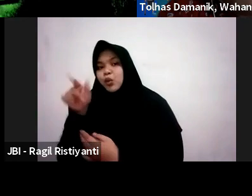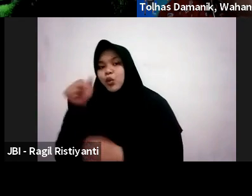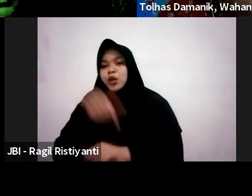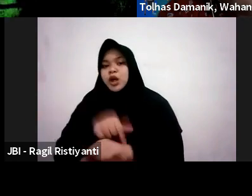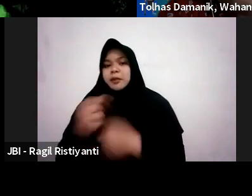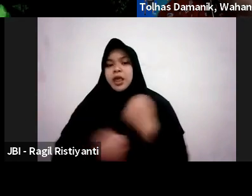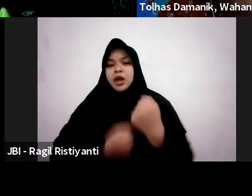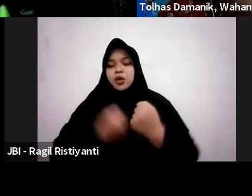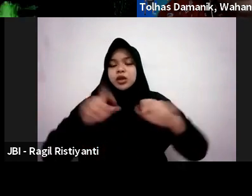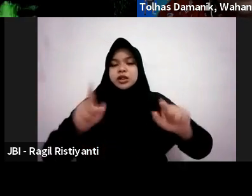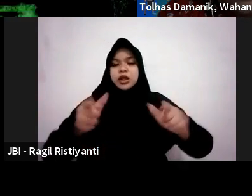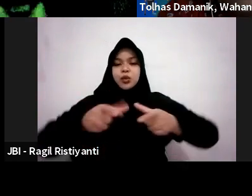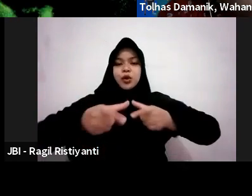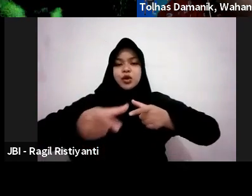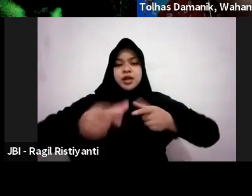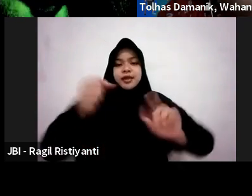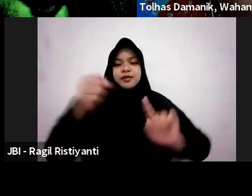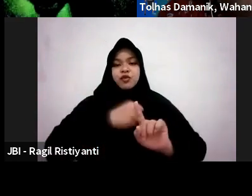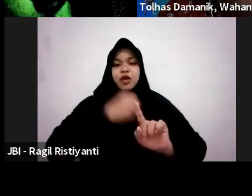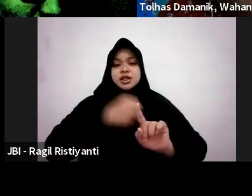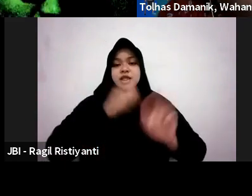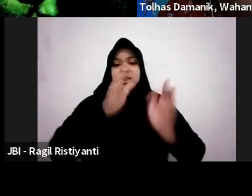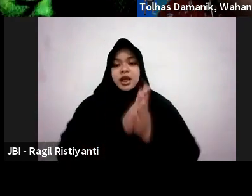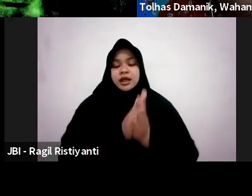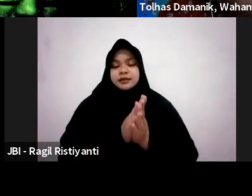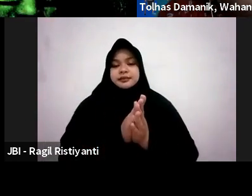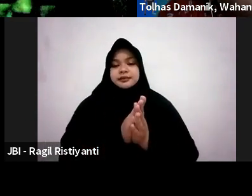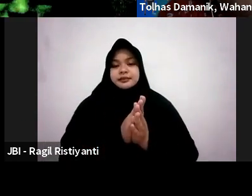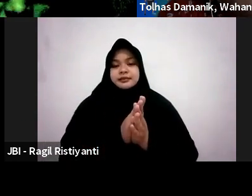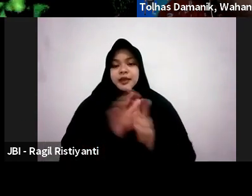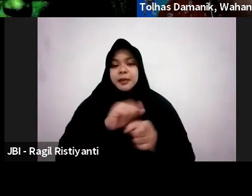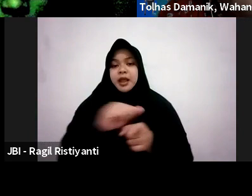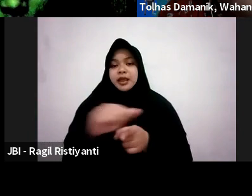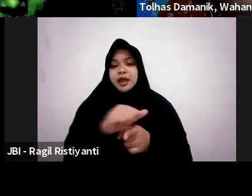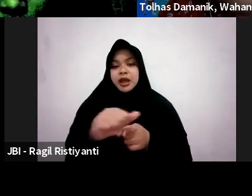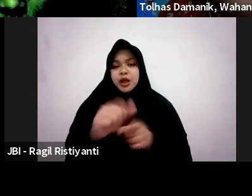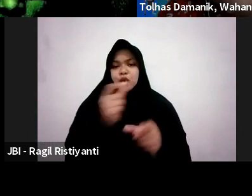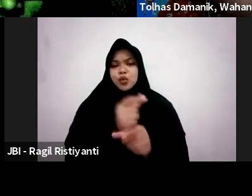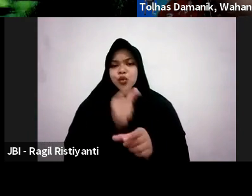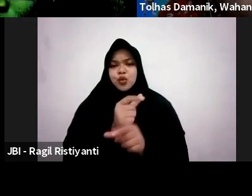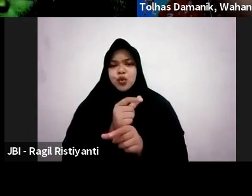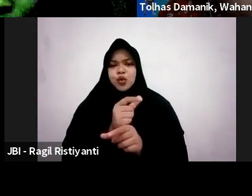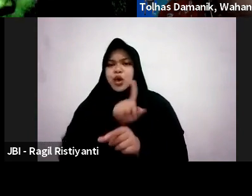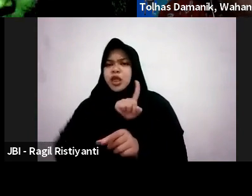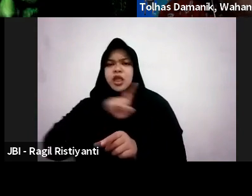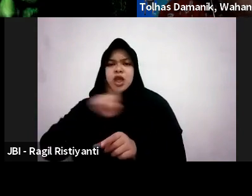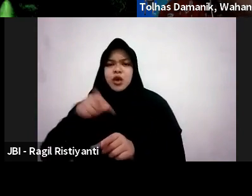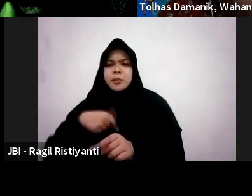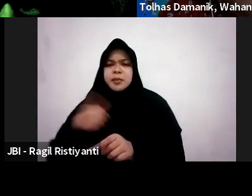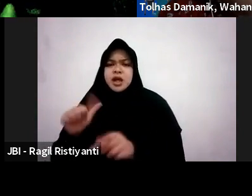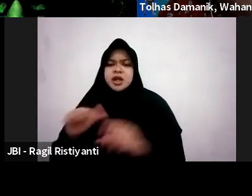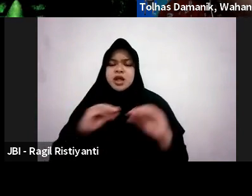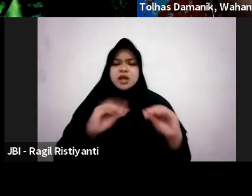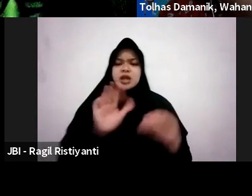melakukan sebuah proses advokasi dan dan dan dan pelatihan guru-guru itu enggak tanya mereka tuh bisa ngajar atau